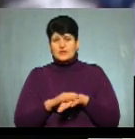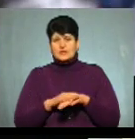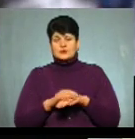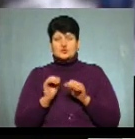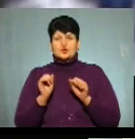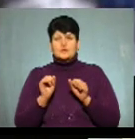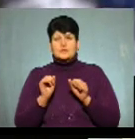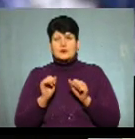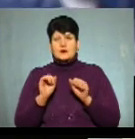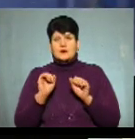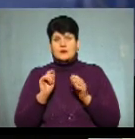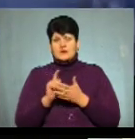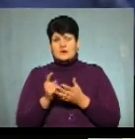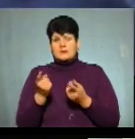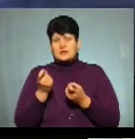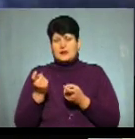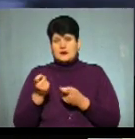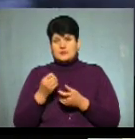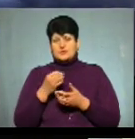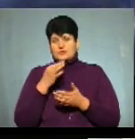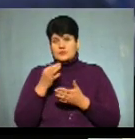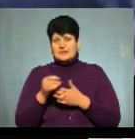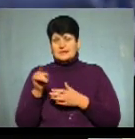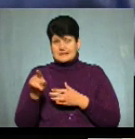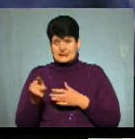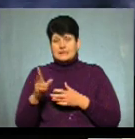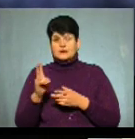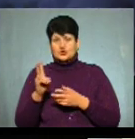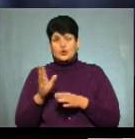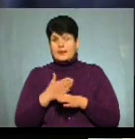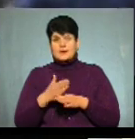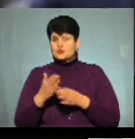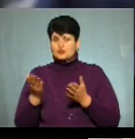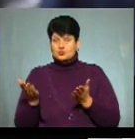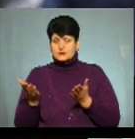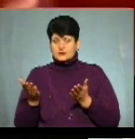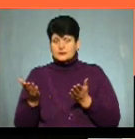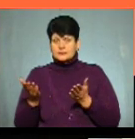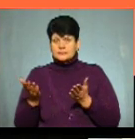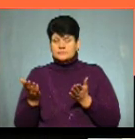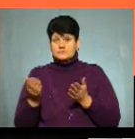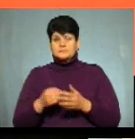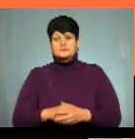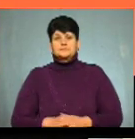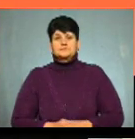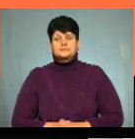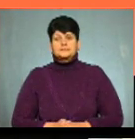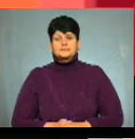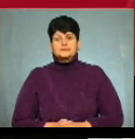мають притягати до адміністративної відповідальності тих співвласників, які не сортують в цьому плані.